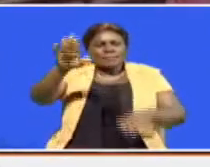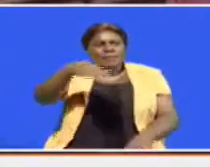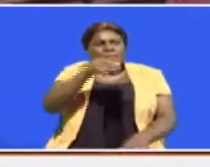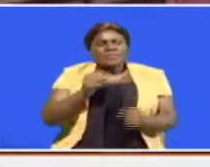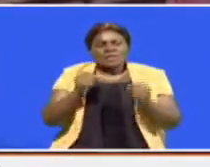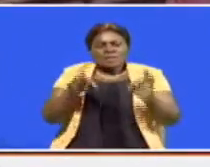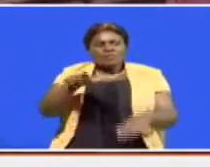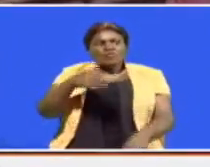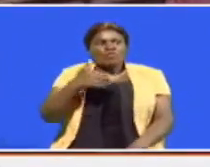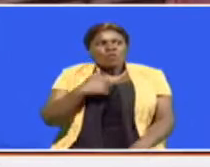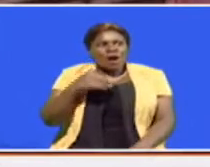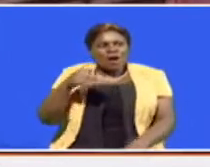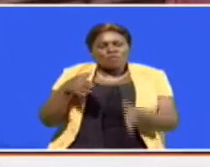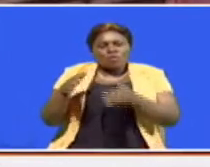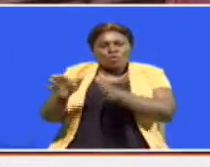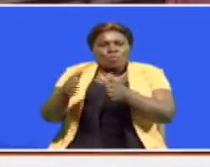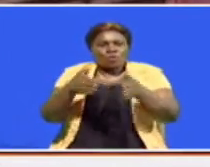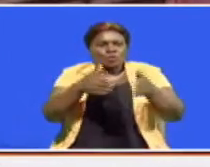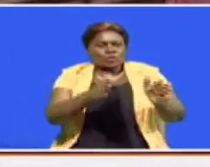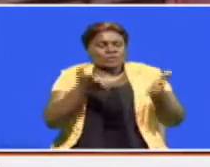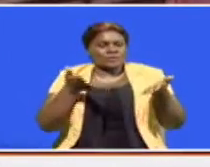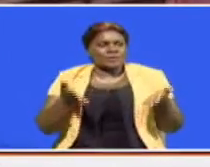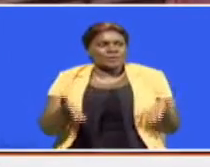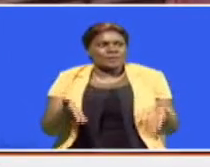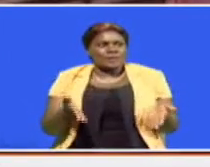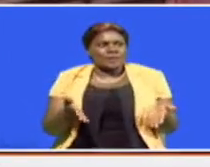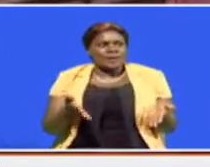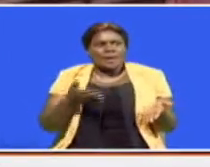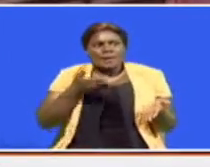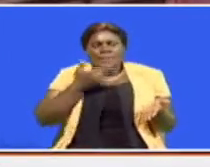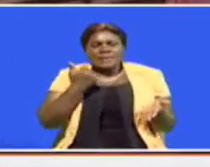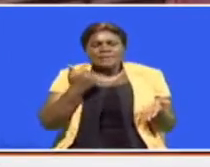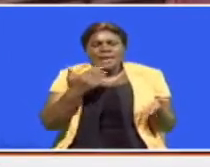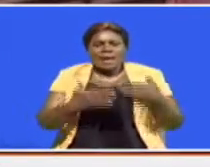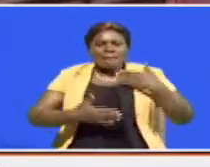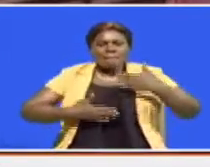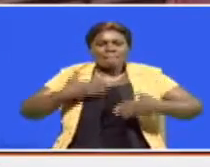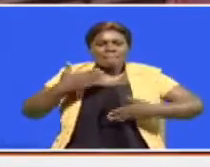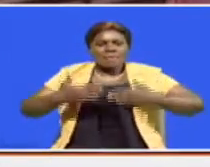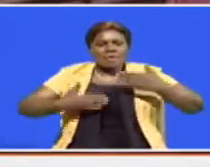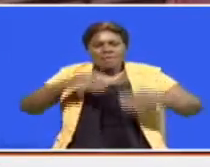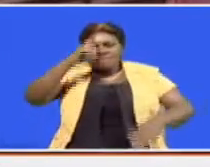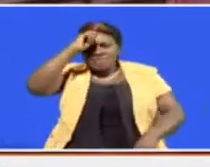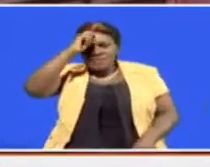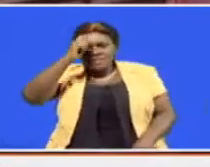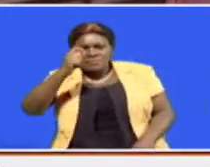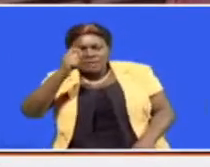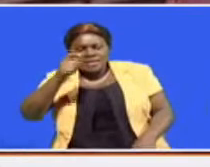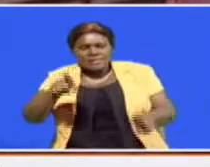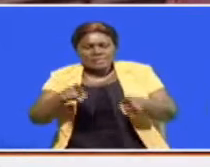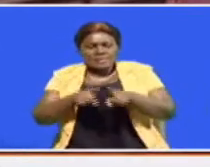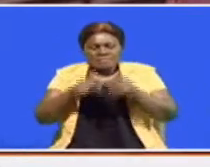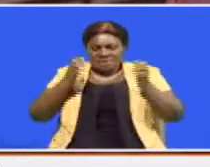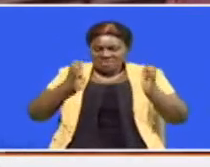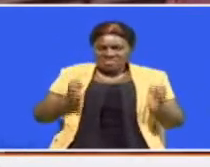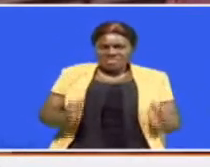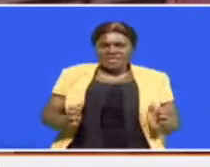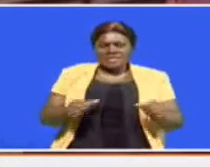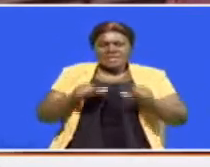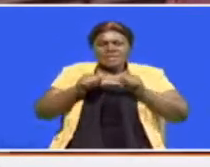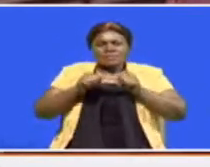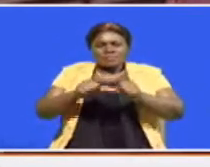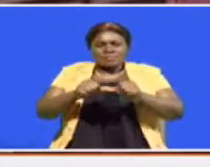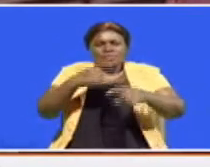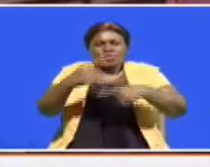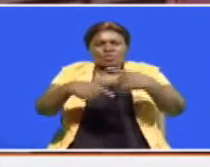If you have that opportunity to be here, you should carry yourself with respect and decorum and maintain